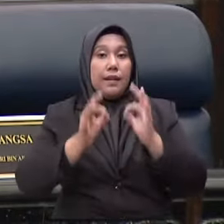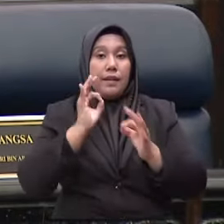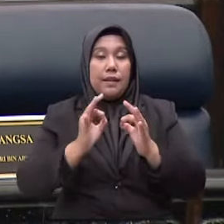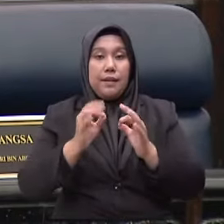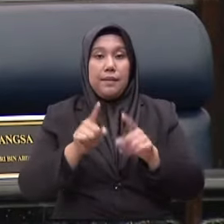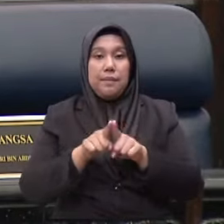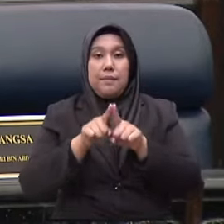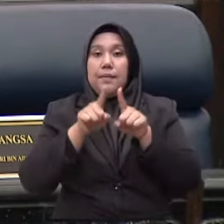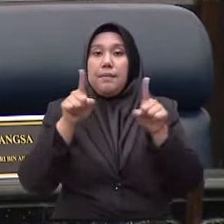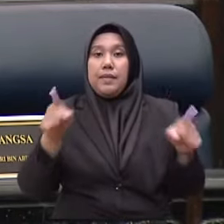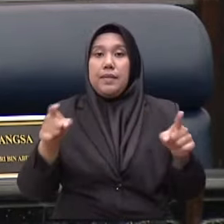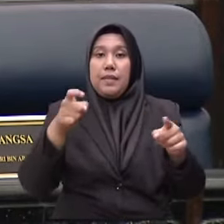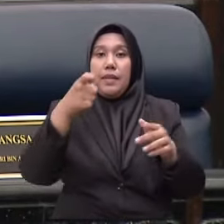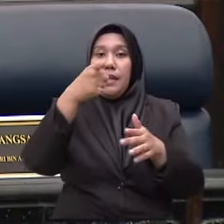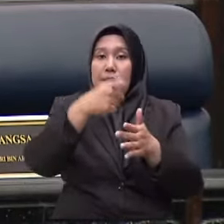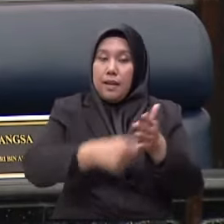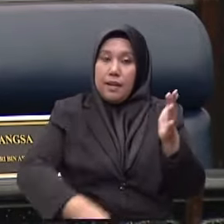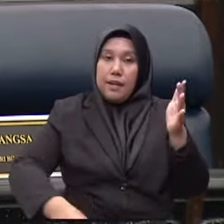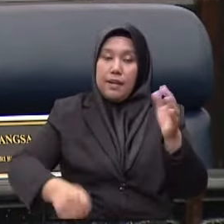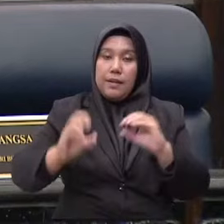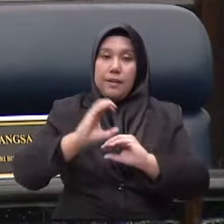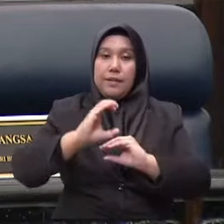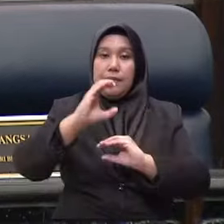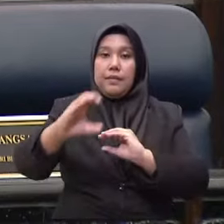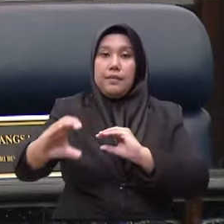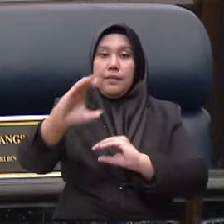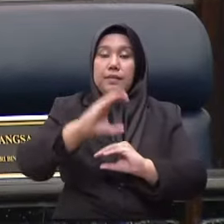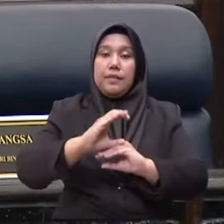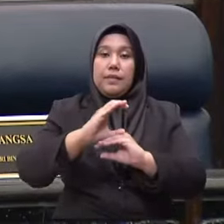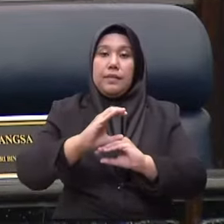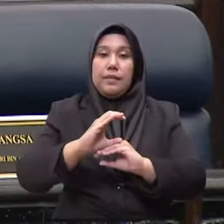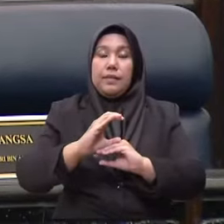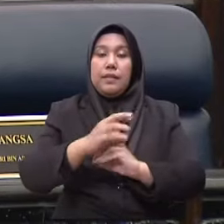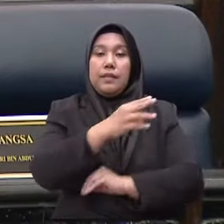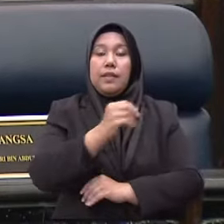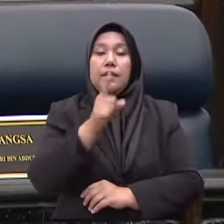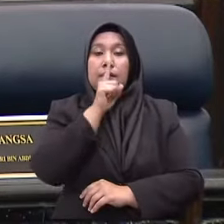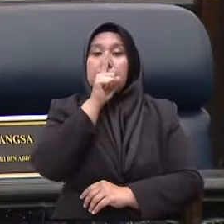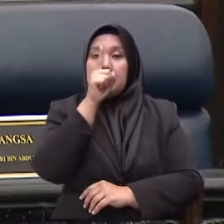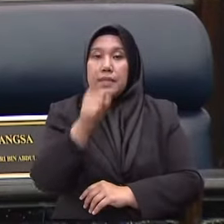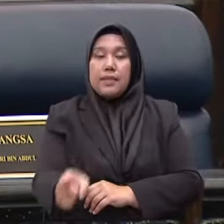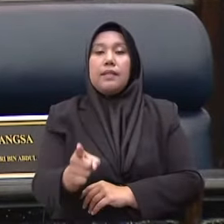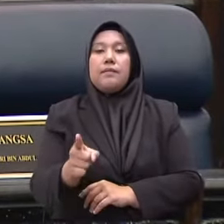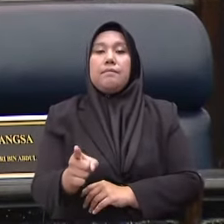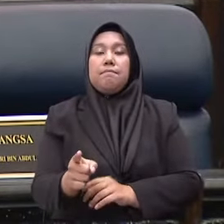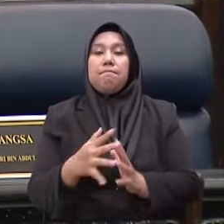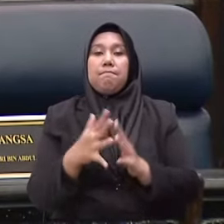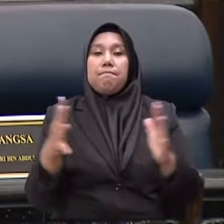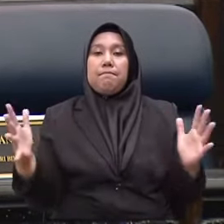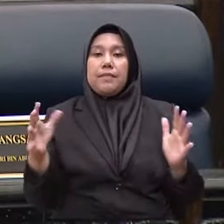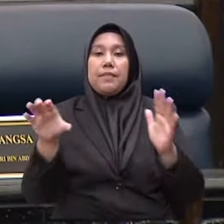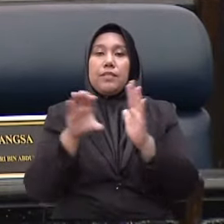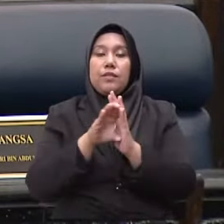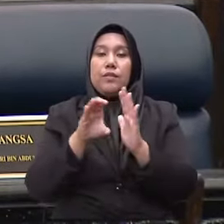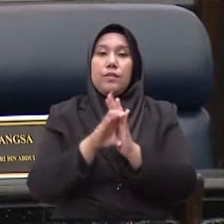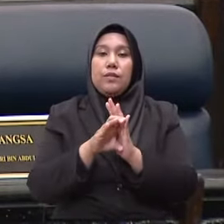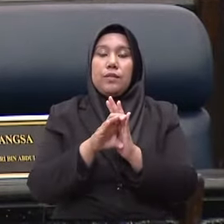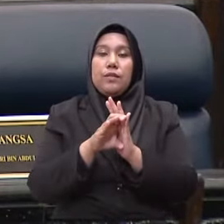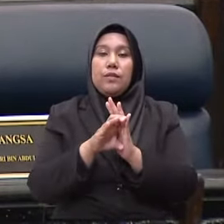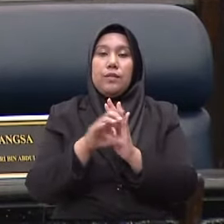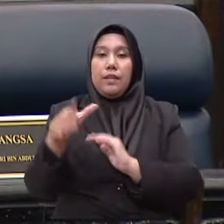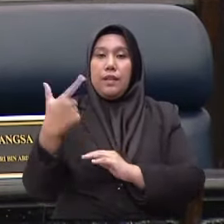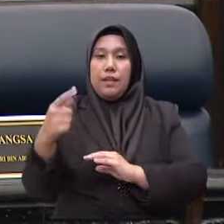perbezaan harga subsidi dan harga sebenar di pasaran adalah besar contoh lain seperti subsidi